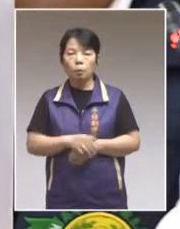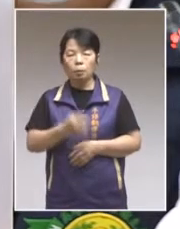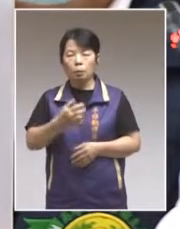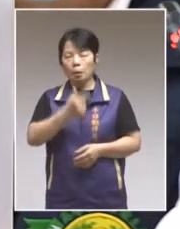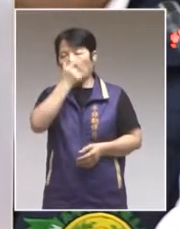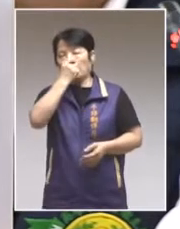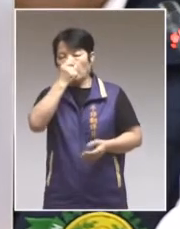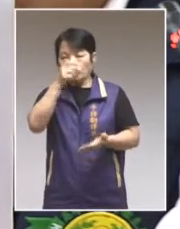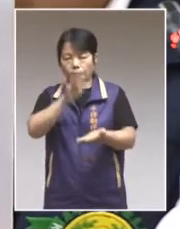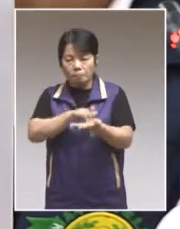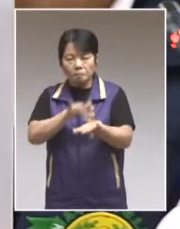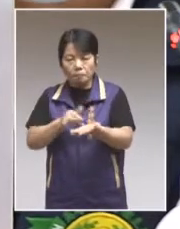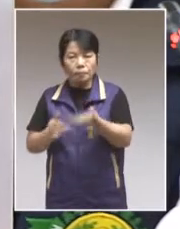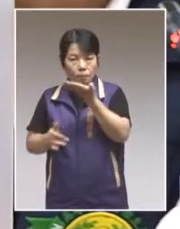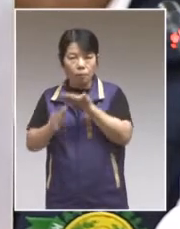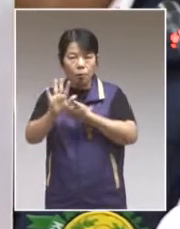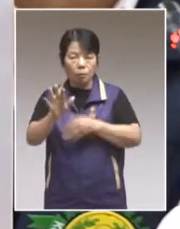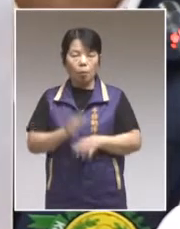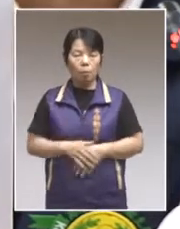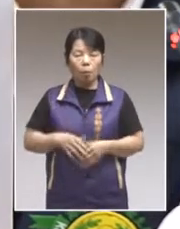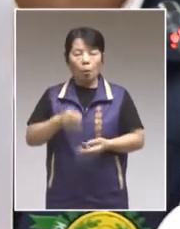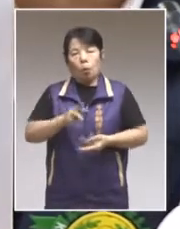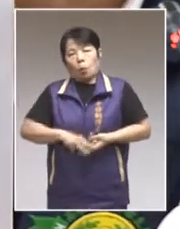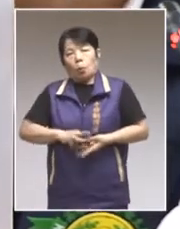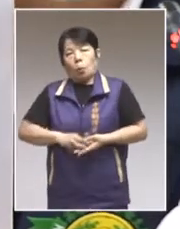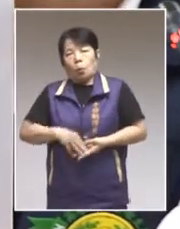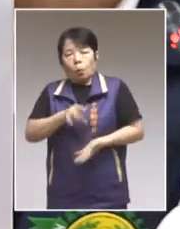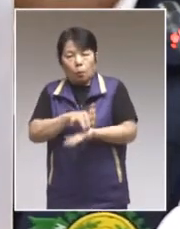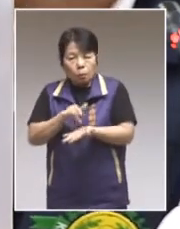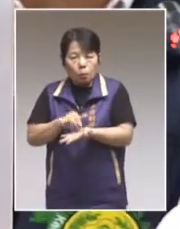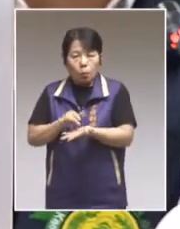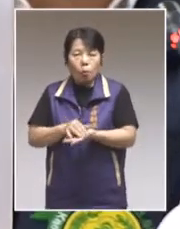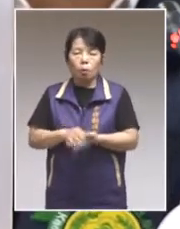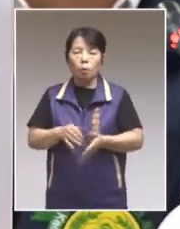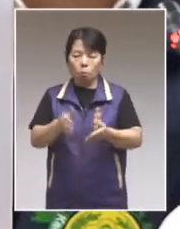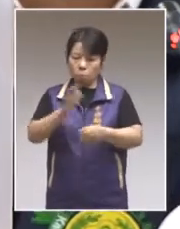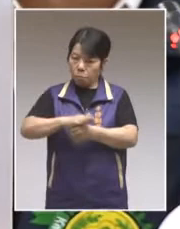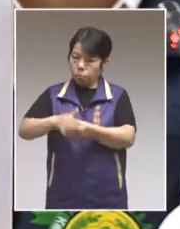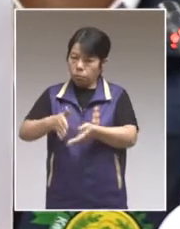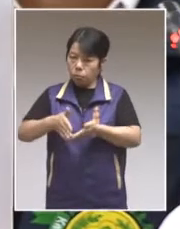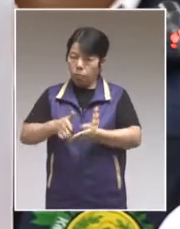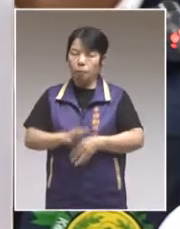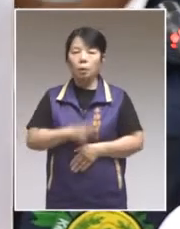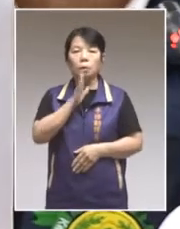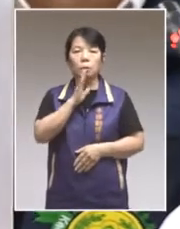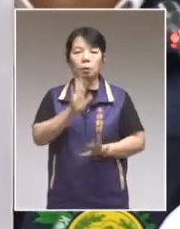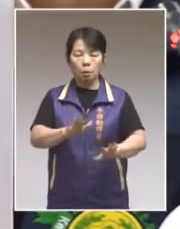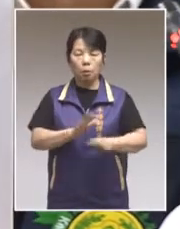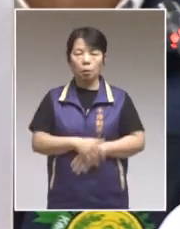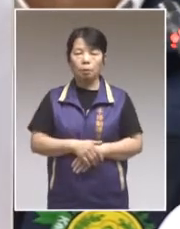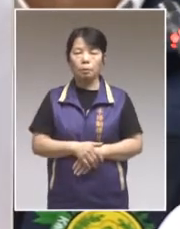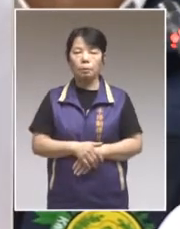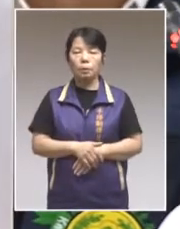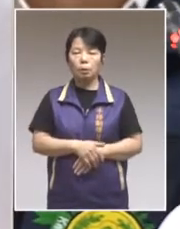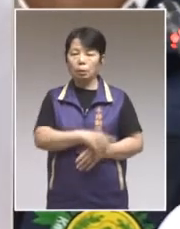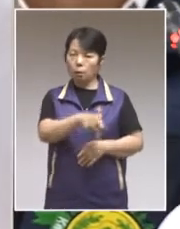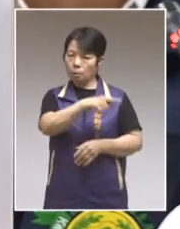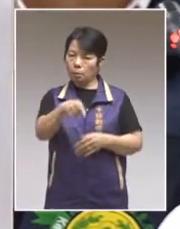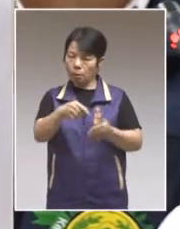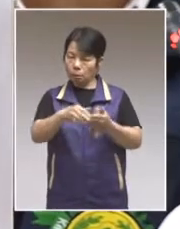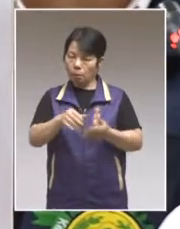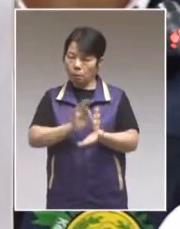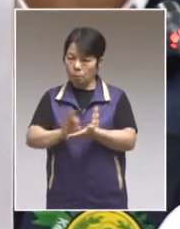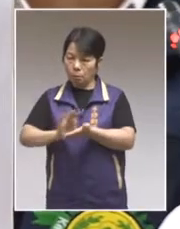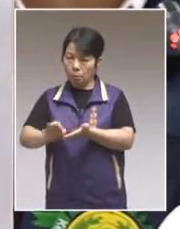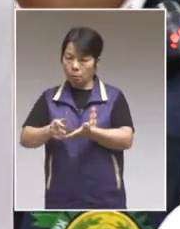常是抗组织胺。然后有一些胃肠药，甚至维他命 B、C 的补充，那这些都是属于我们的指示用药，那可以到我们的